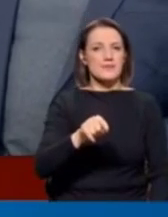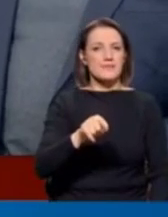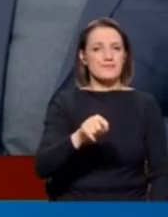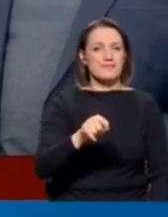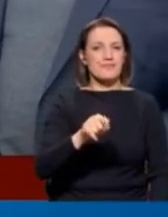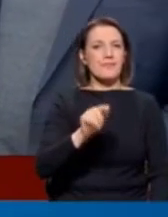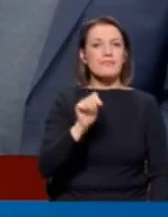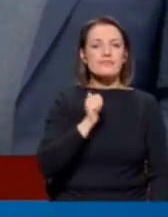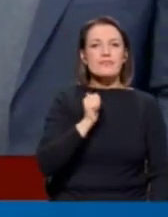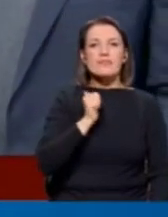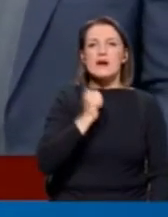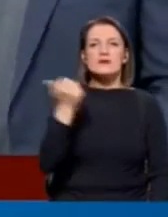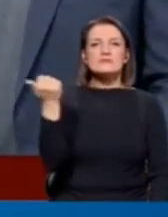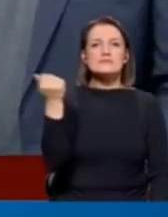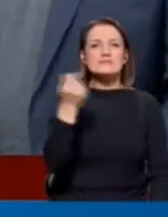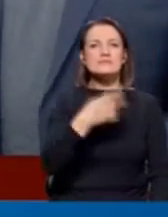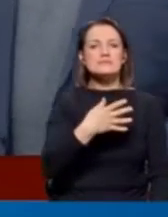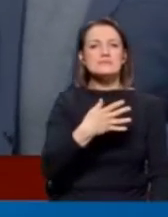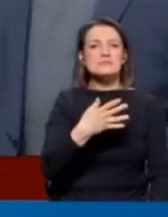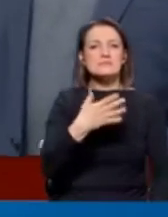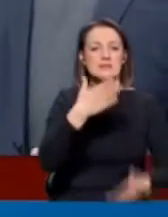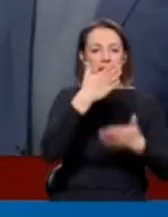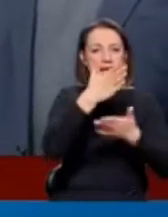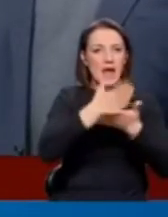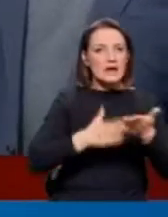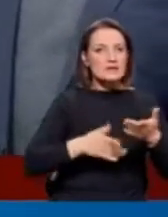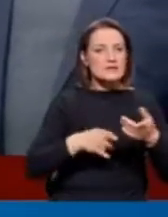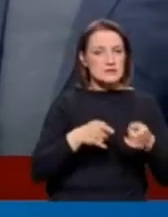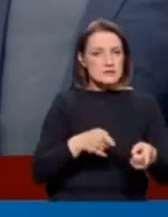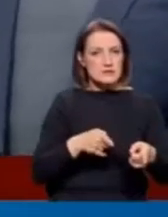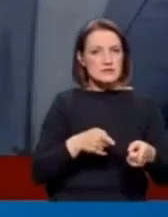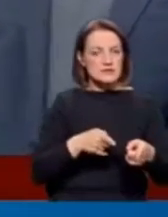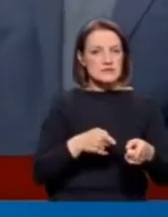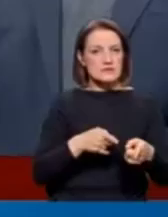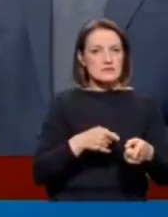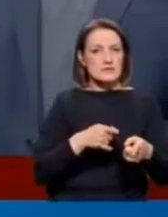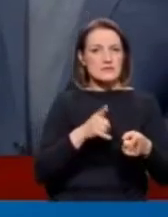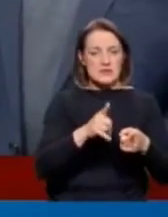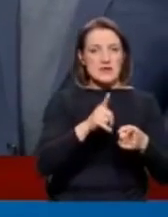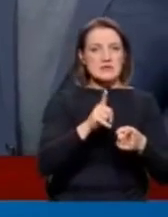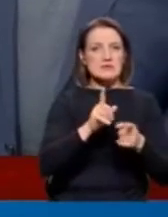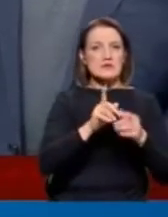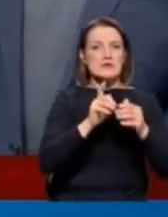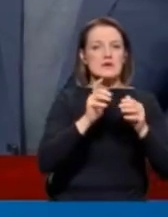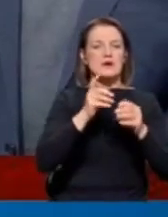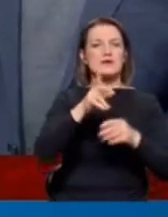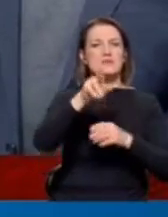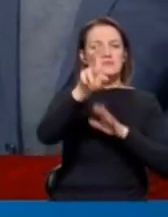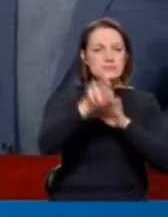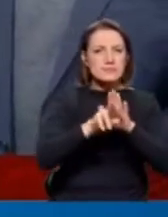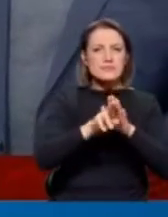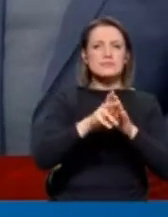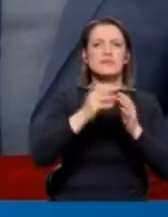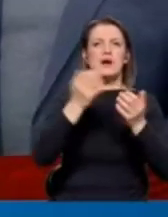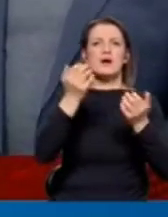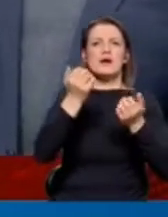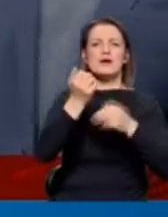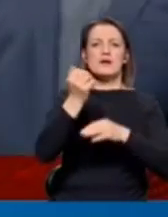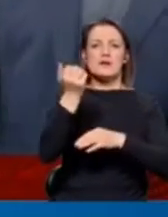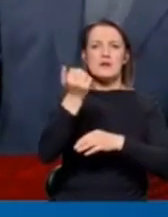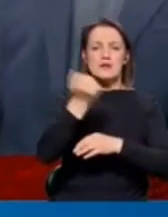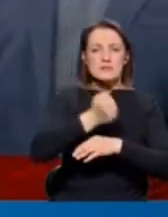ianni asker sayısının yarısıyla bir kuşatma yapıyorsunuz tanklarla roketlerle